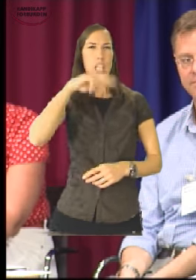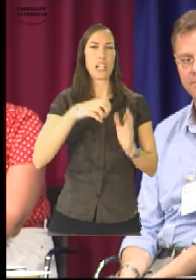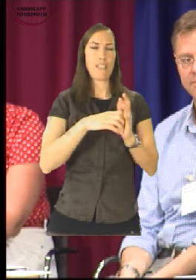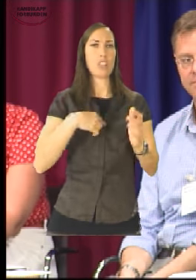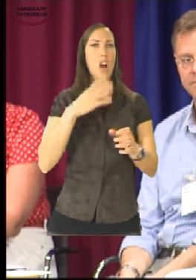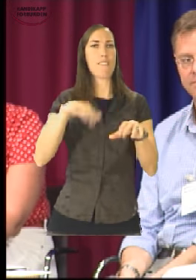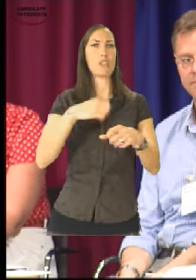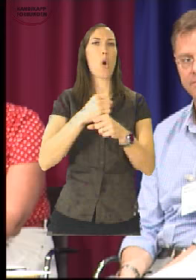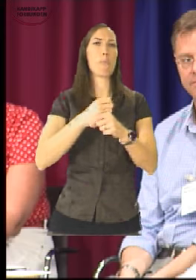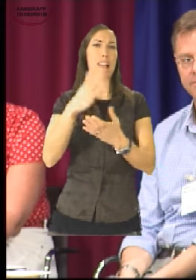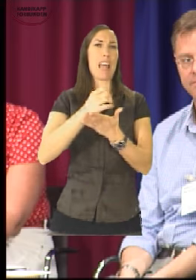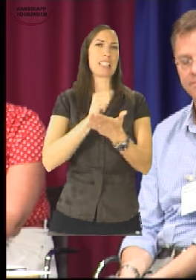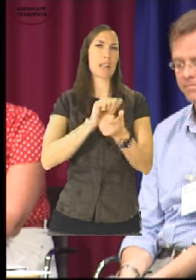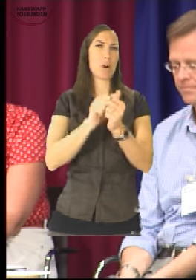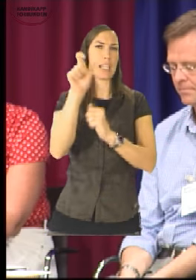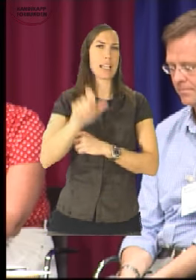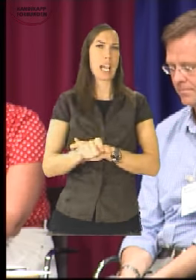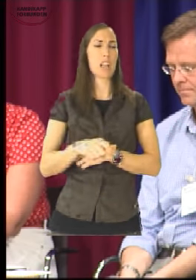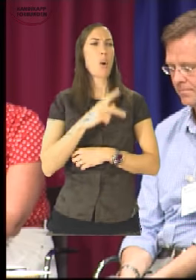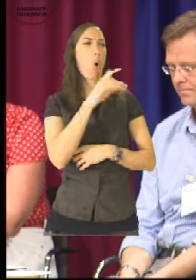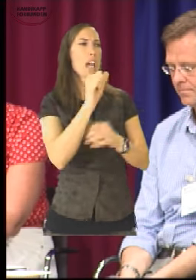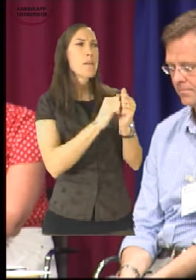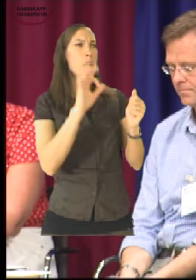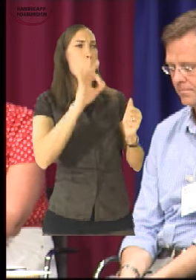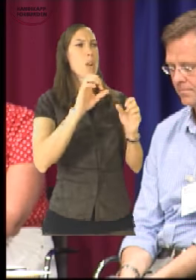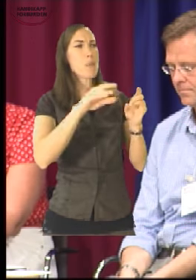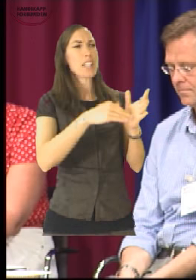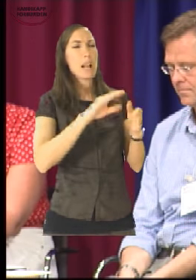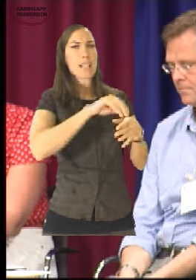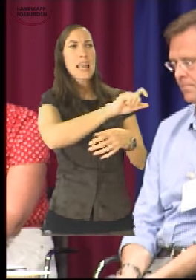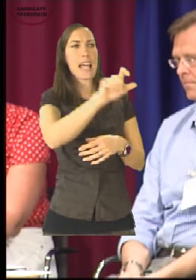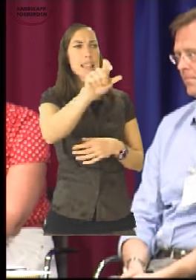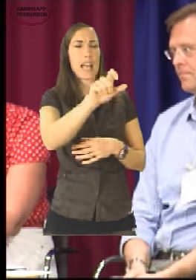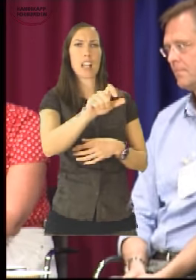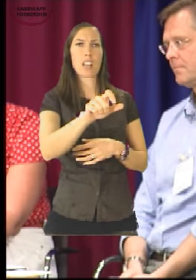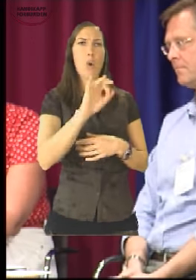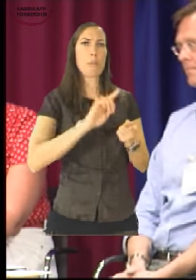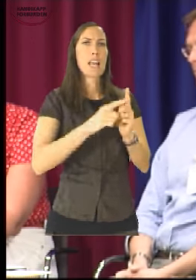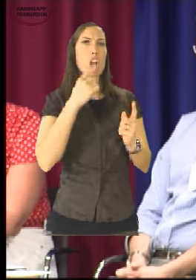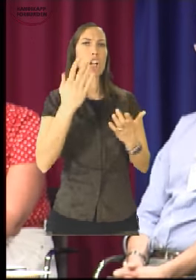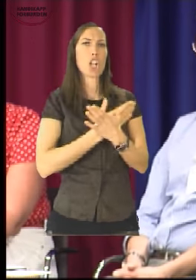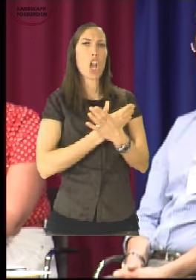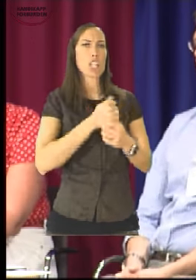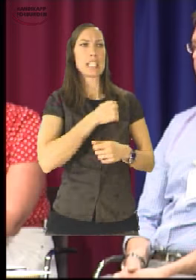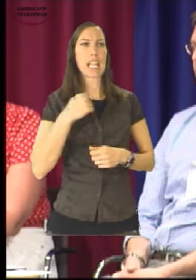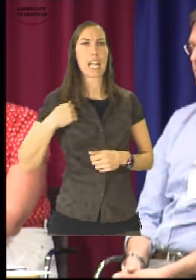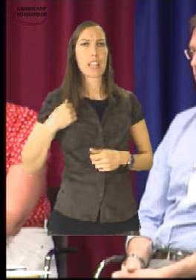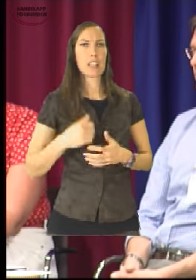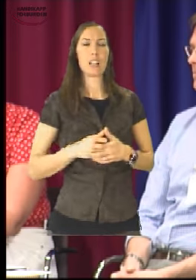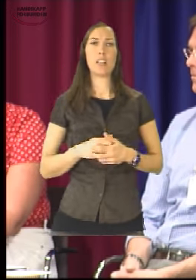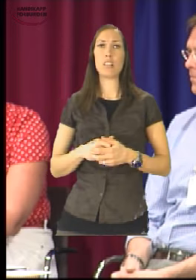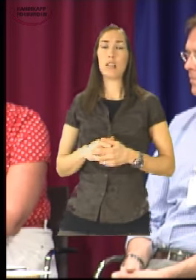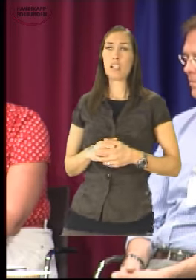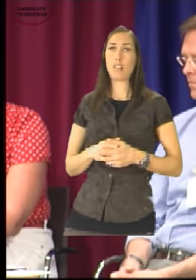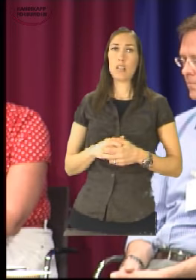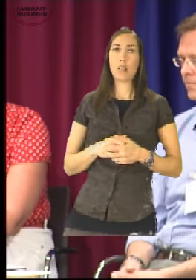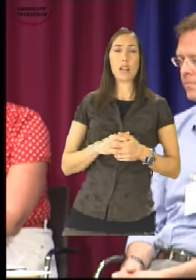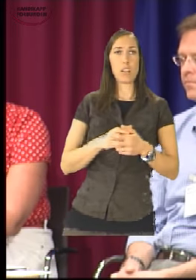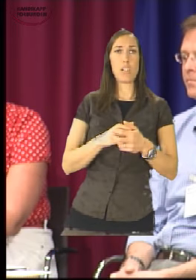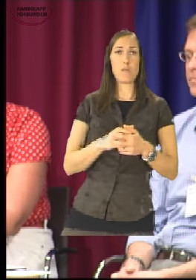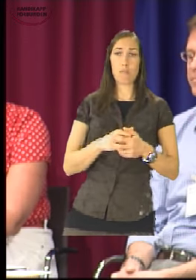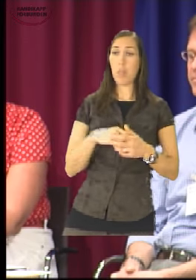då. Och, men hur påverkar patienterna? På vilket sätt skulle det påverkas om det blir rödgrön regering? Ja, besluten tas över huvudet